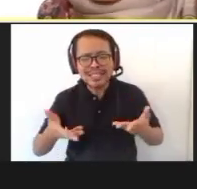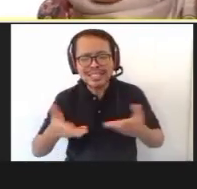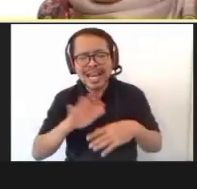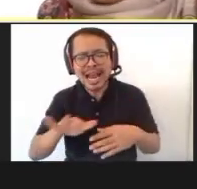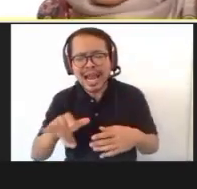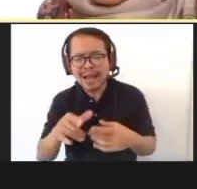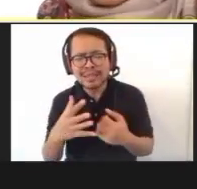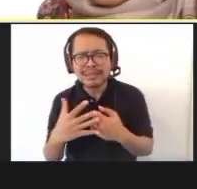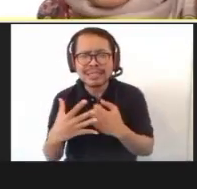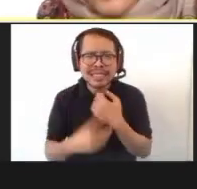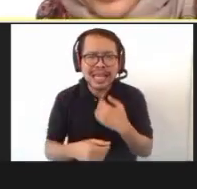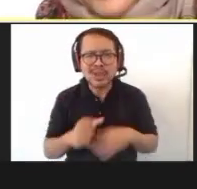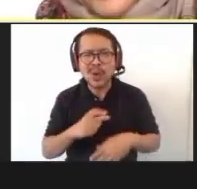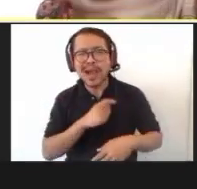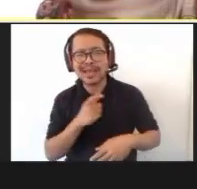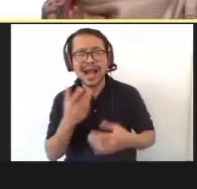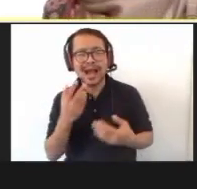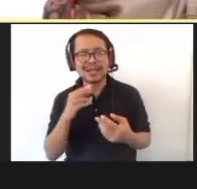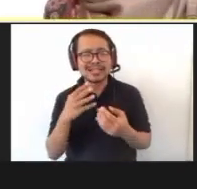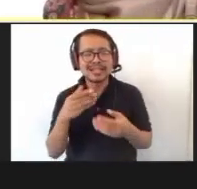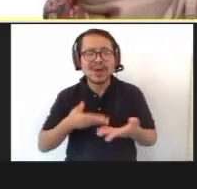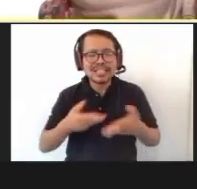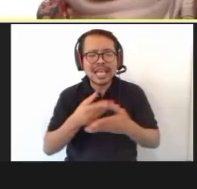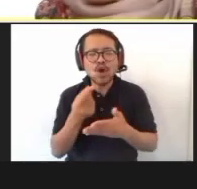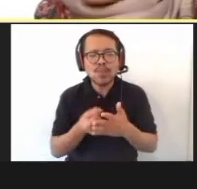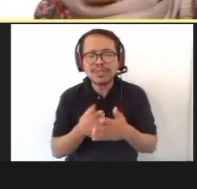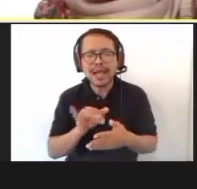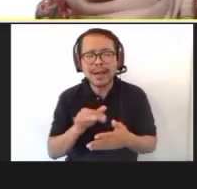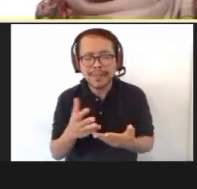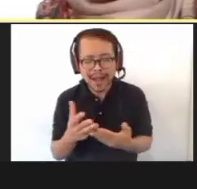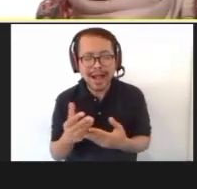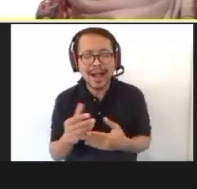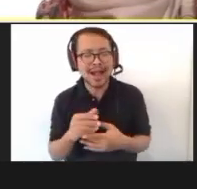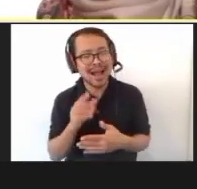kondisi ekonomi orang tuanya terbatas atau pada